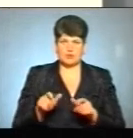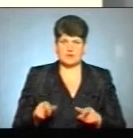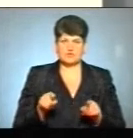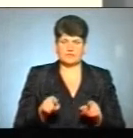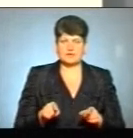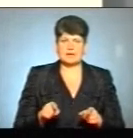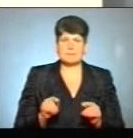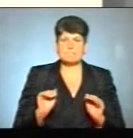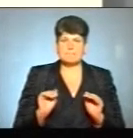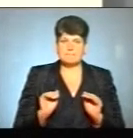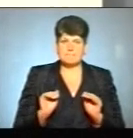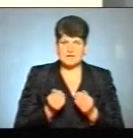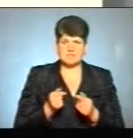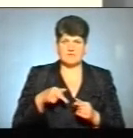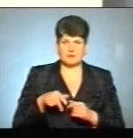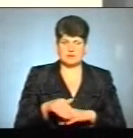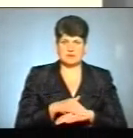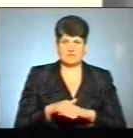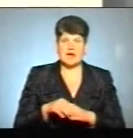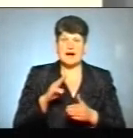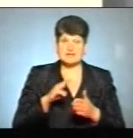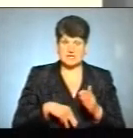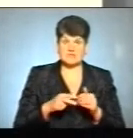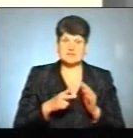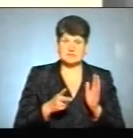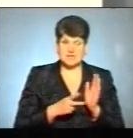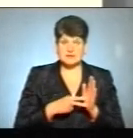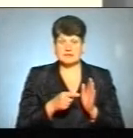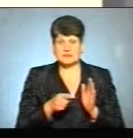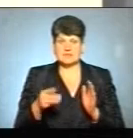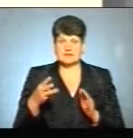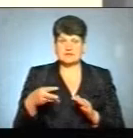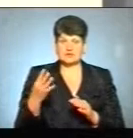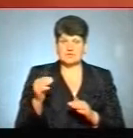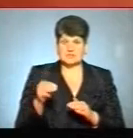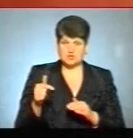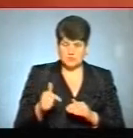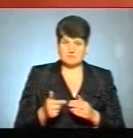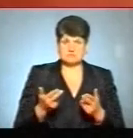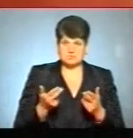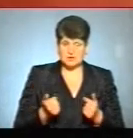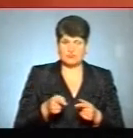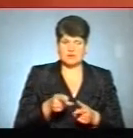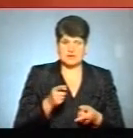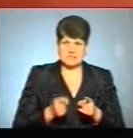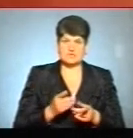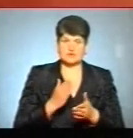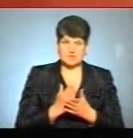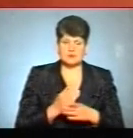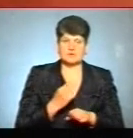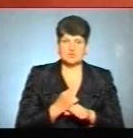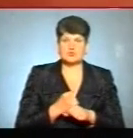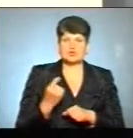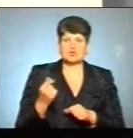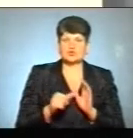намагалися чим менше виходити на вулицю. А штраф 17-34 тисячі гривень, звичайно, офіційно вони, ці штрафи є, вони ще діють з 6